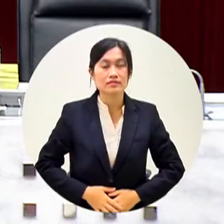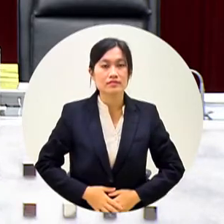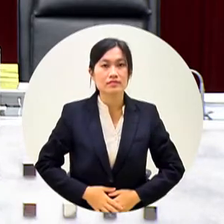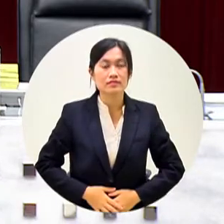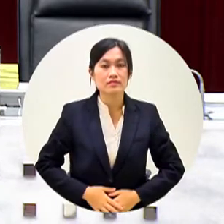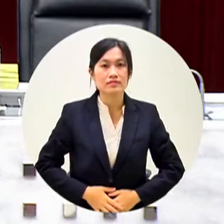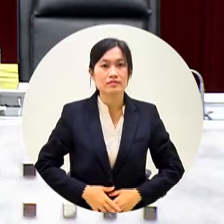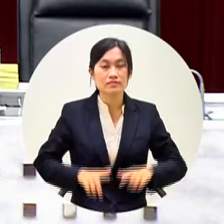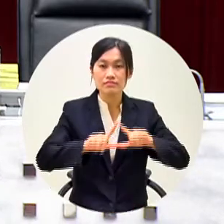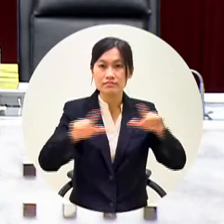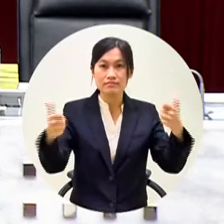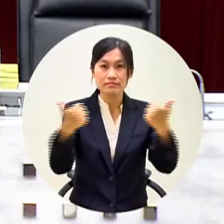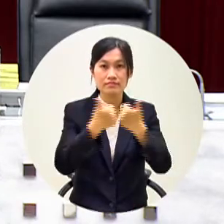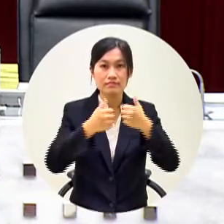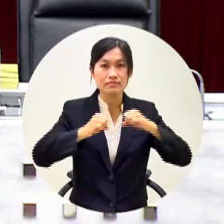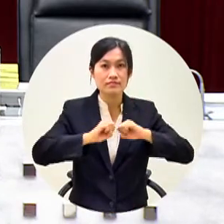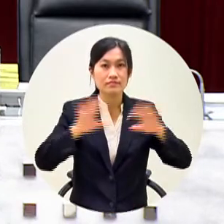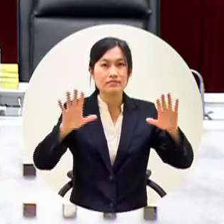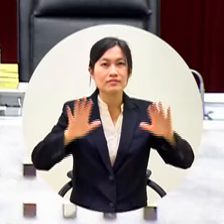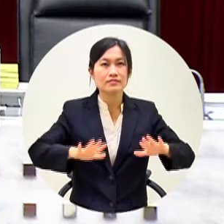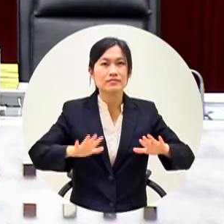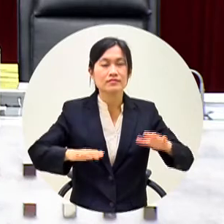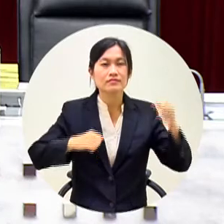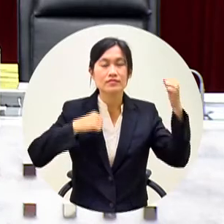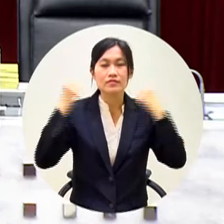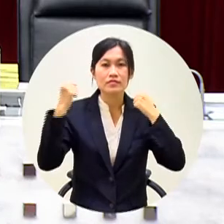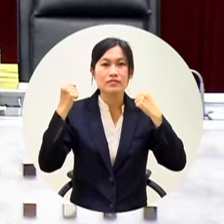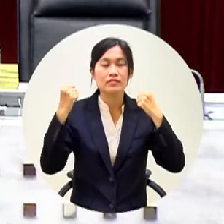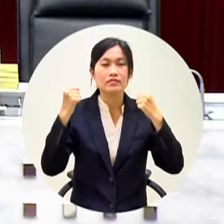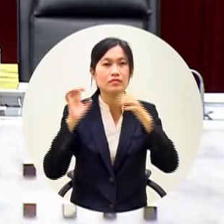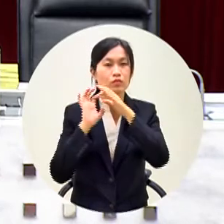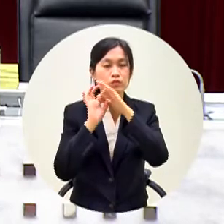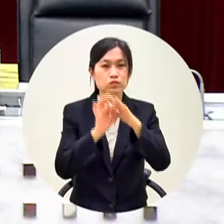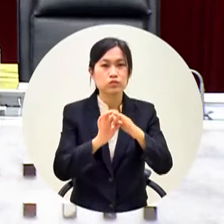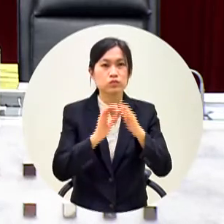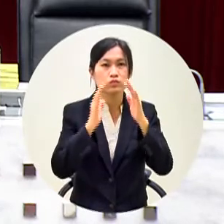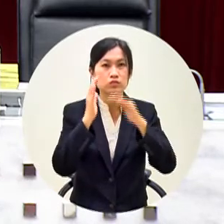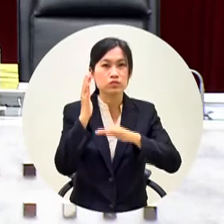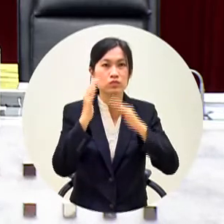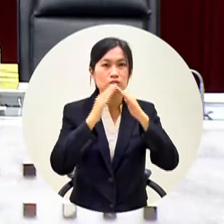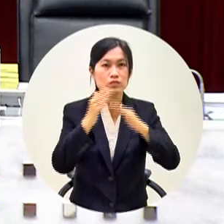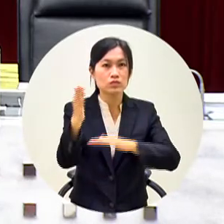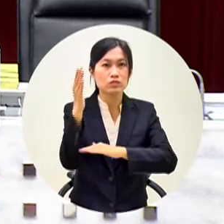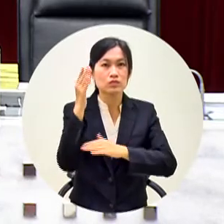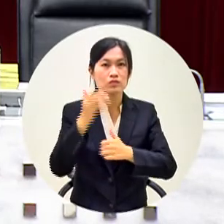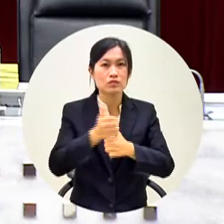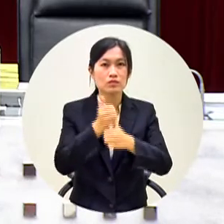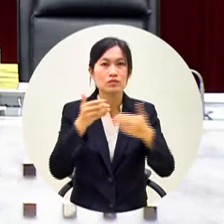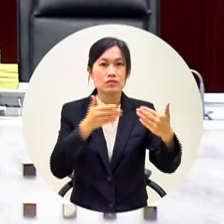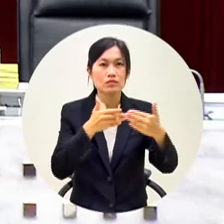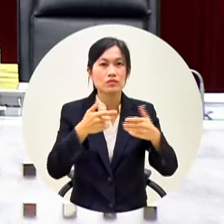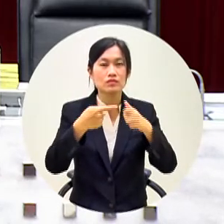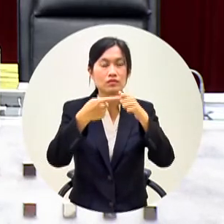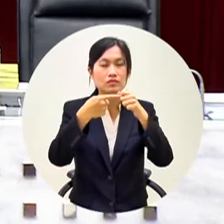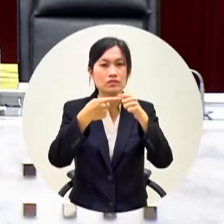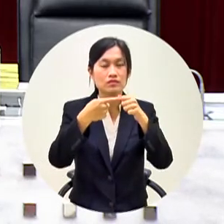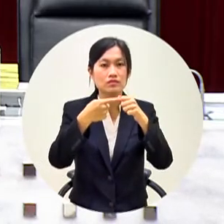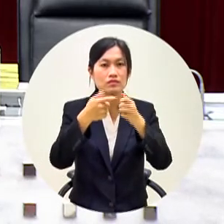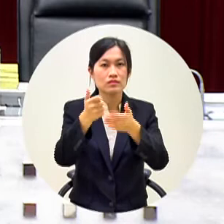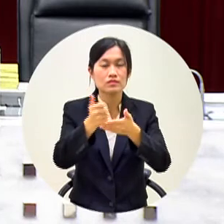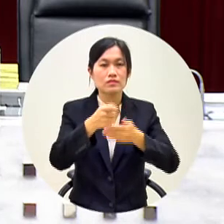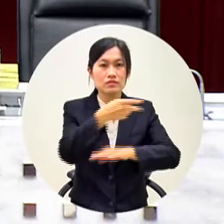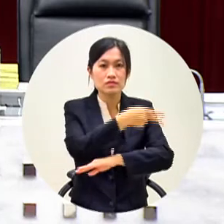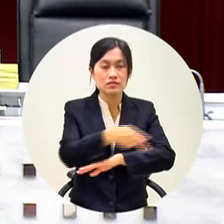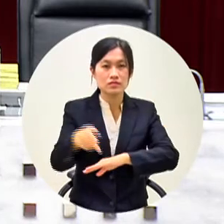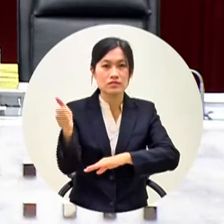向大会报告，今天上午继续市政总咨询，第一位我们请江瑞